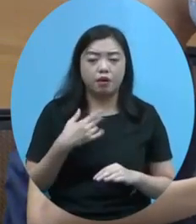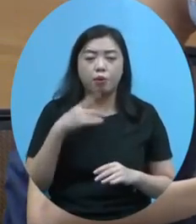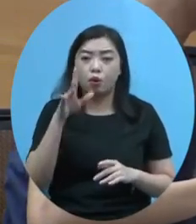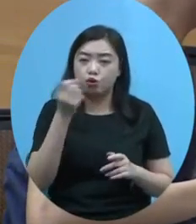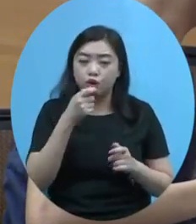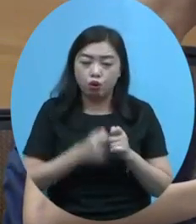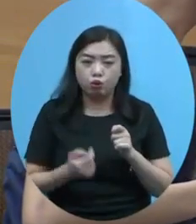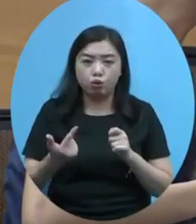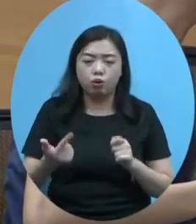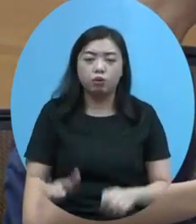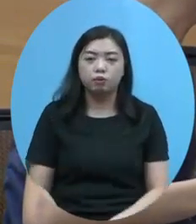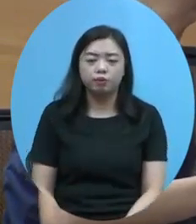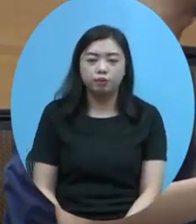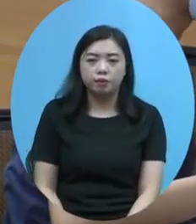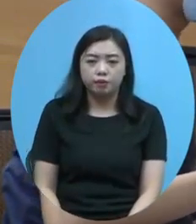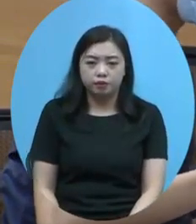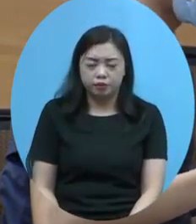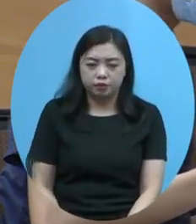少少？唔該你。